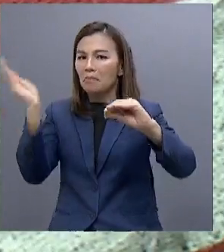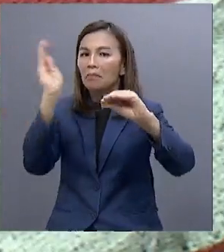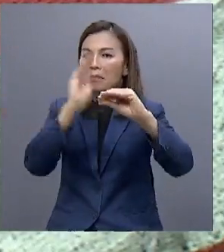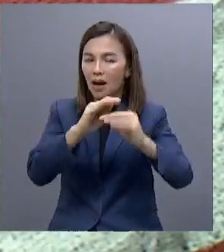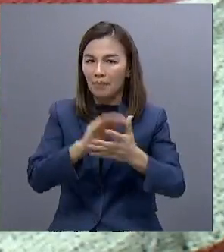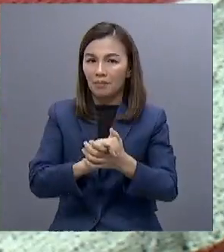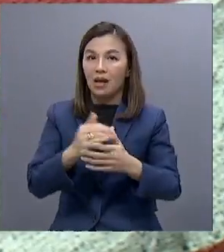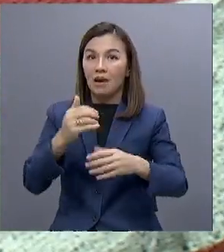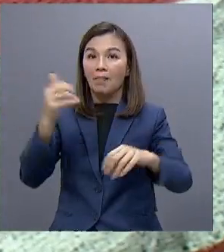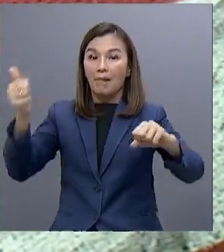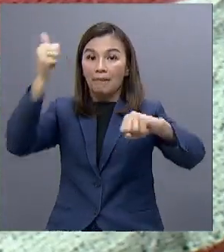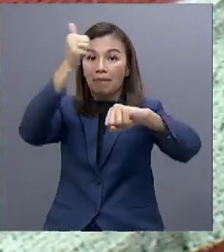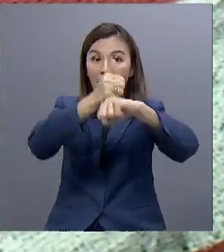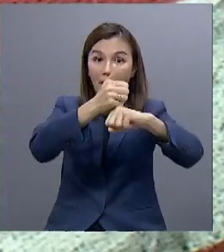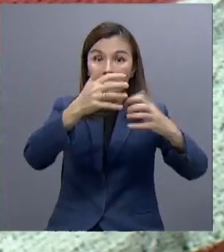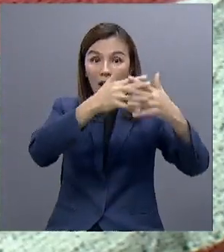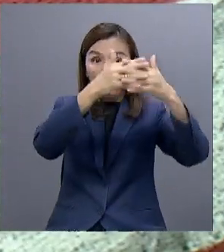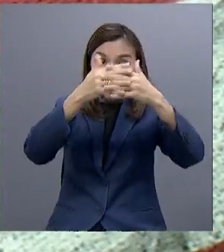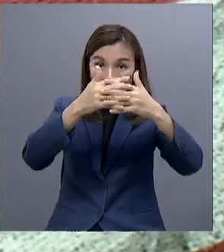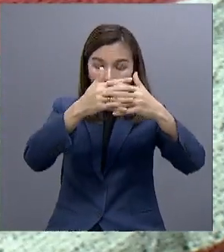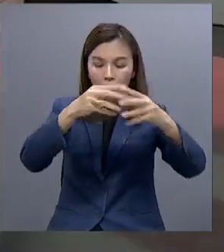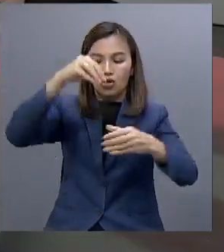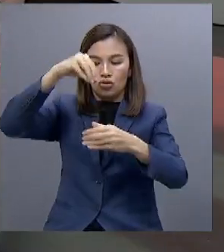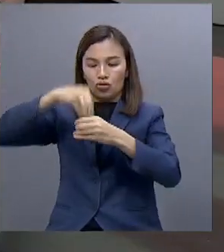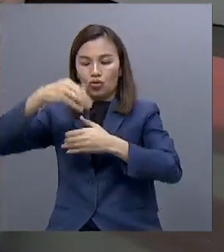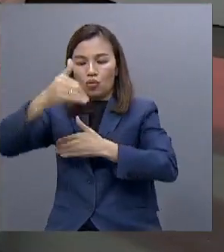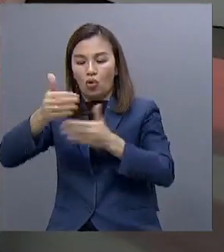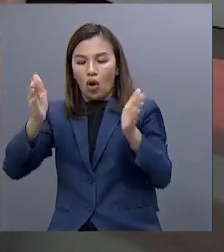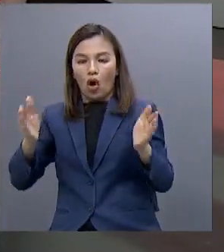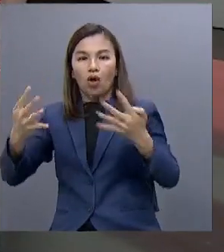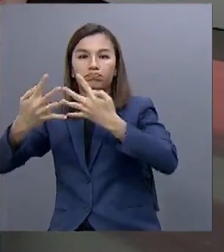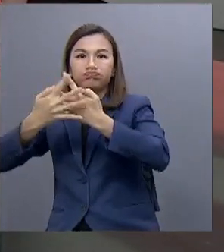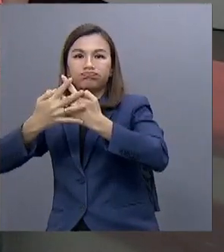ประธานาธิบดีที่บริหารประเทศจากเรือนจำค่ะค่ะขอบขอบคุณค่ะ